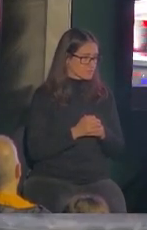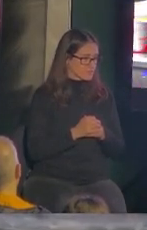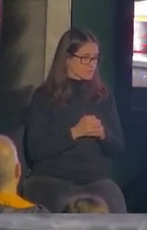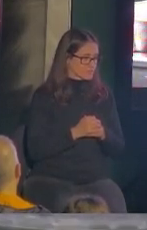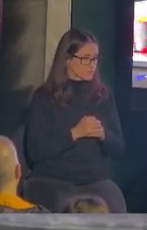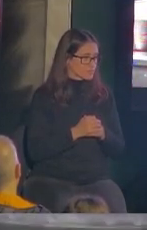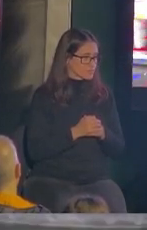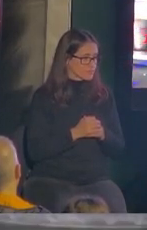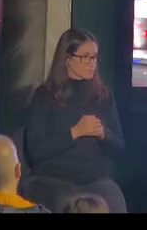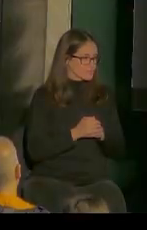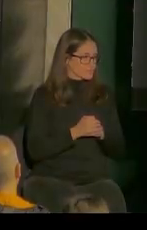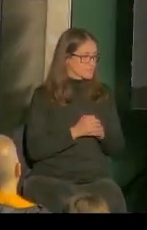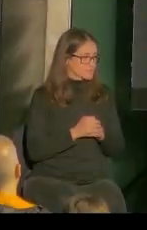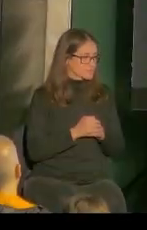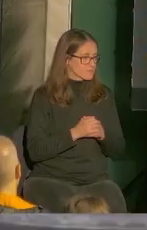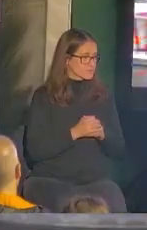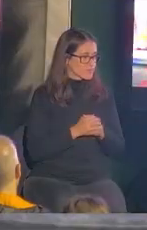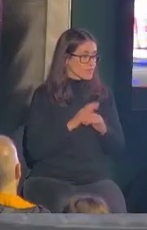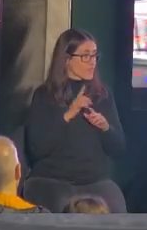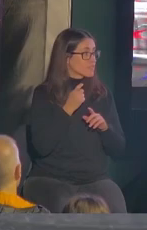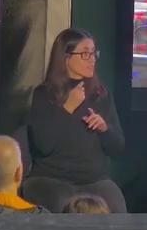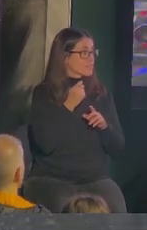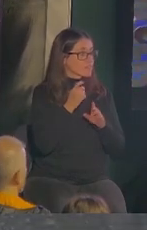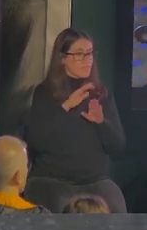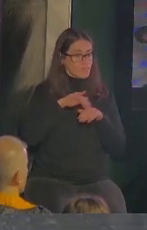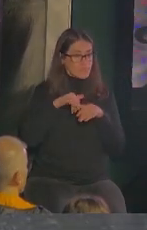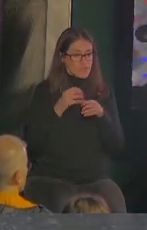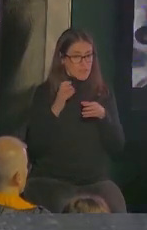és la part superior, la boleta,